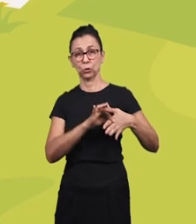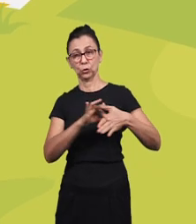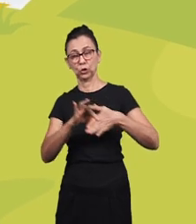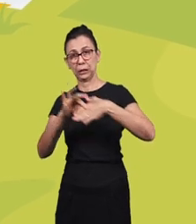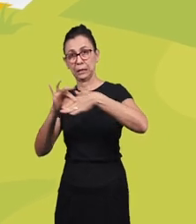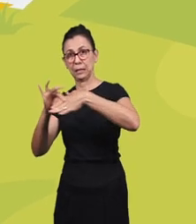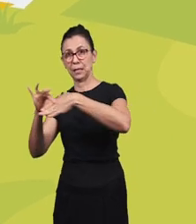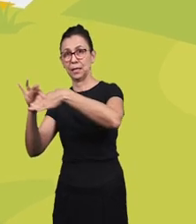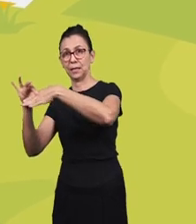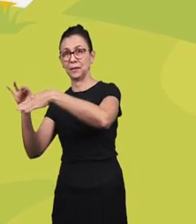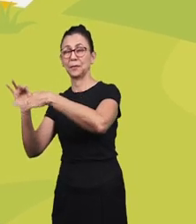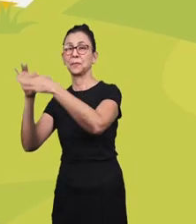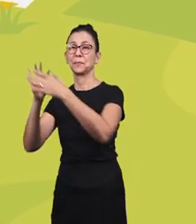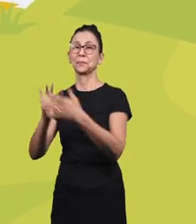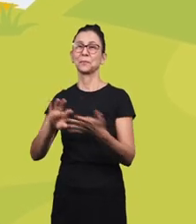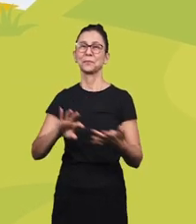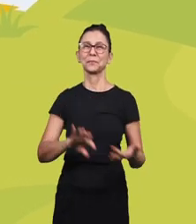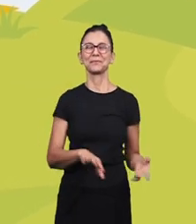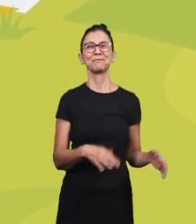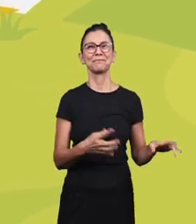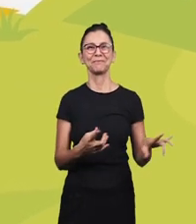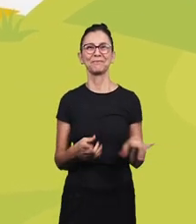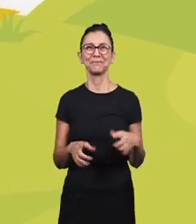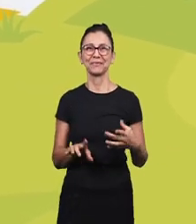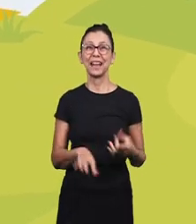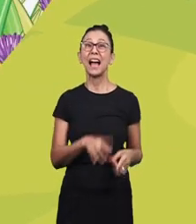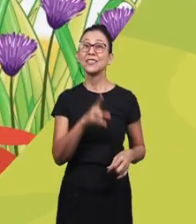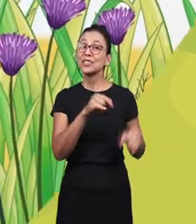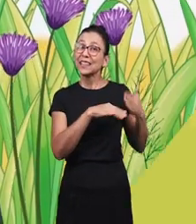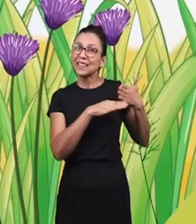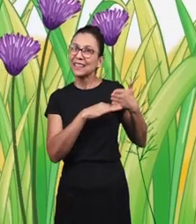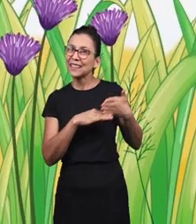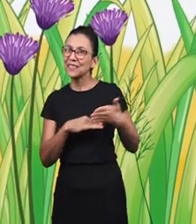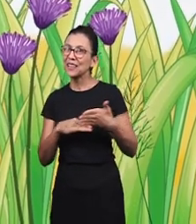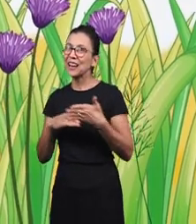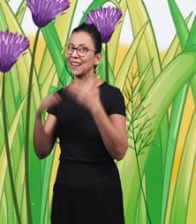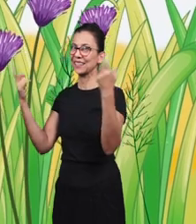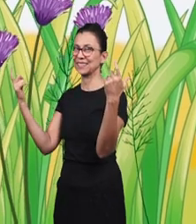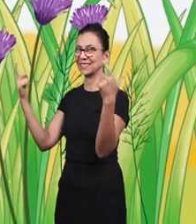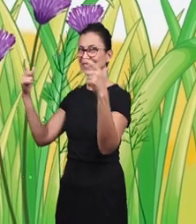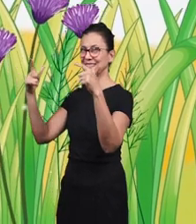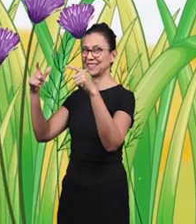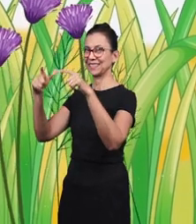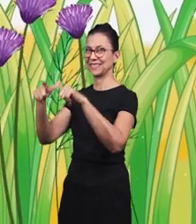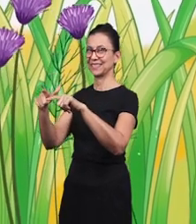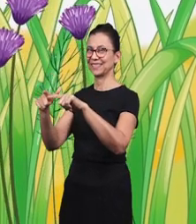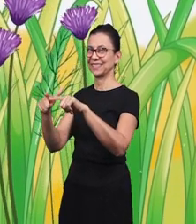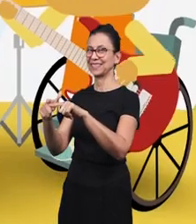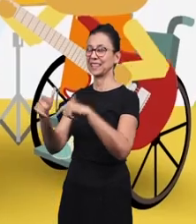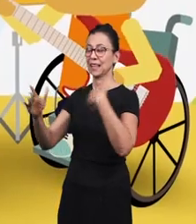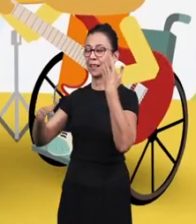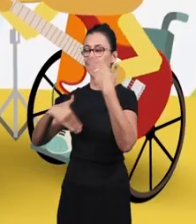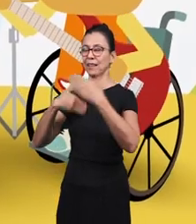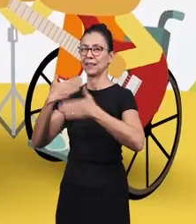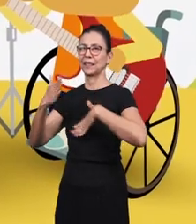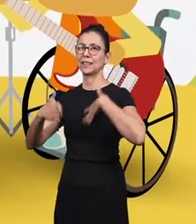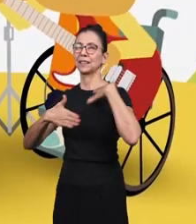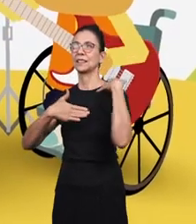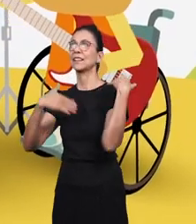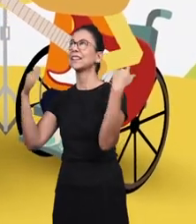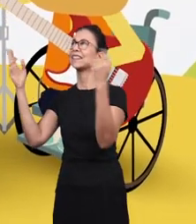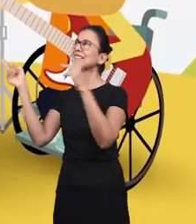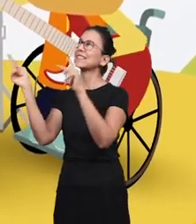presença e vos guiarei. E vos levarei a lugar cheio